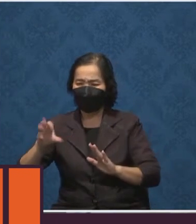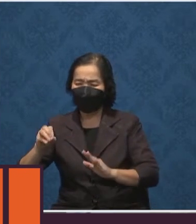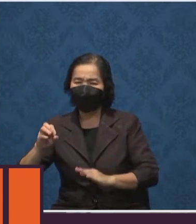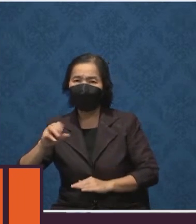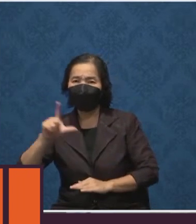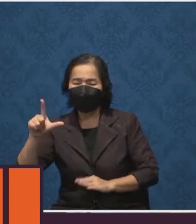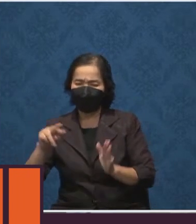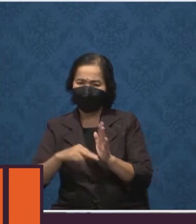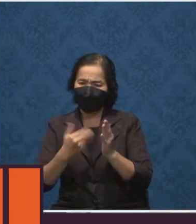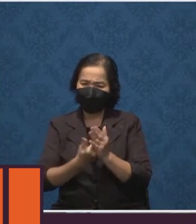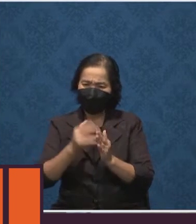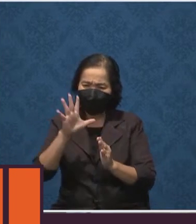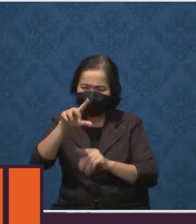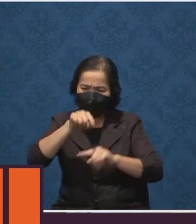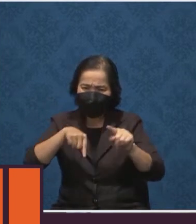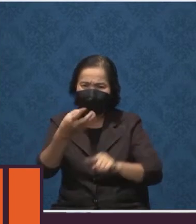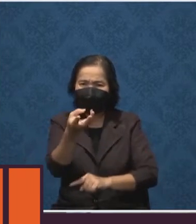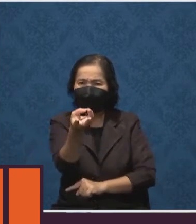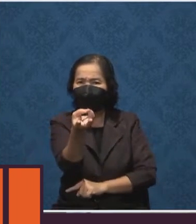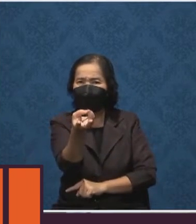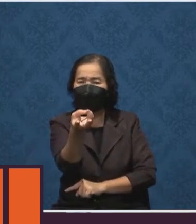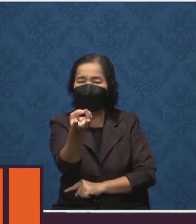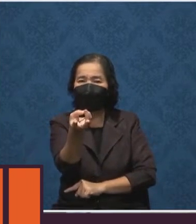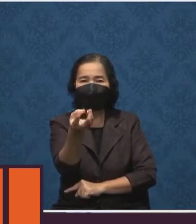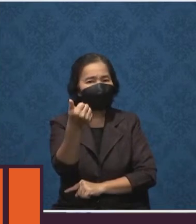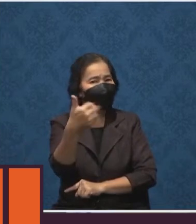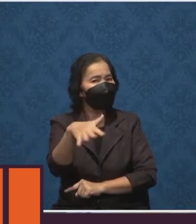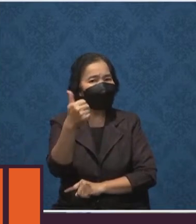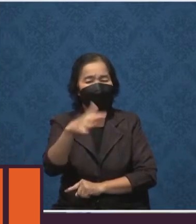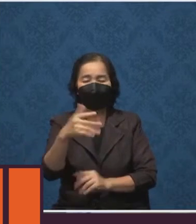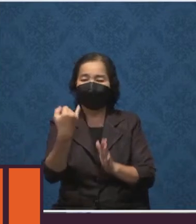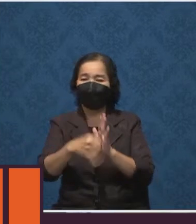% ถ